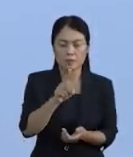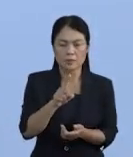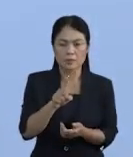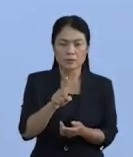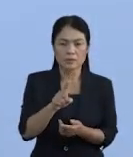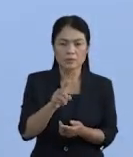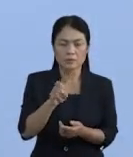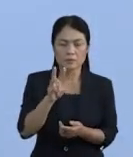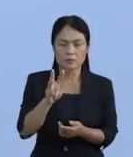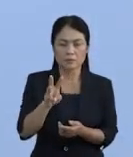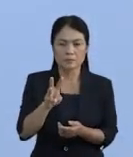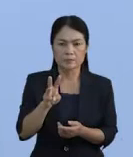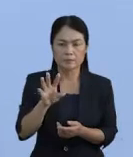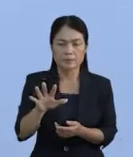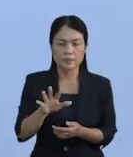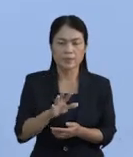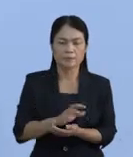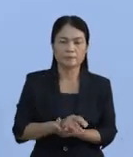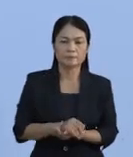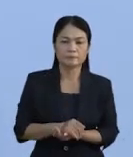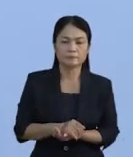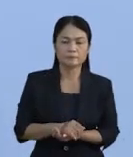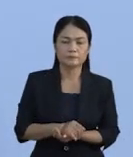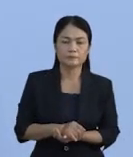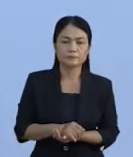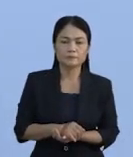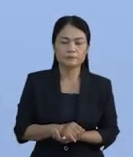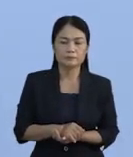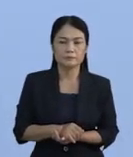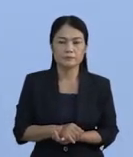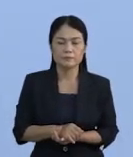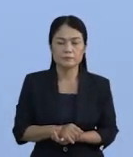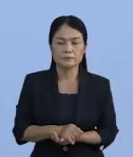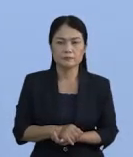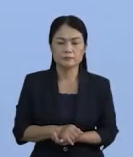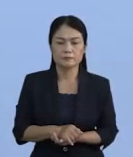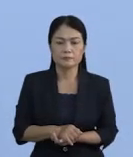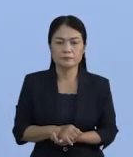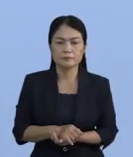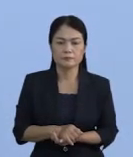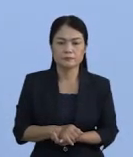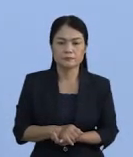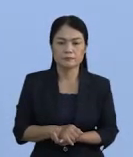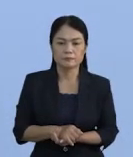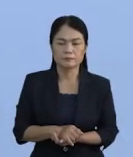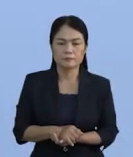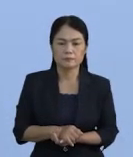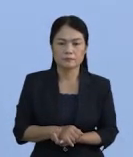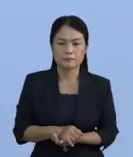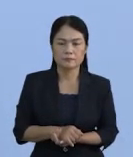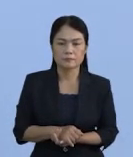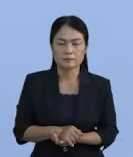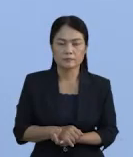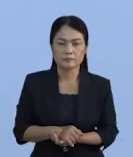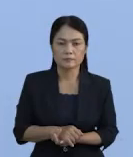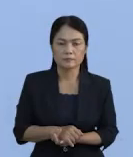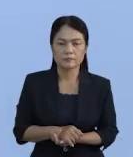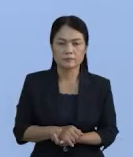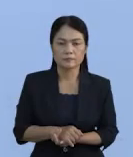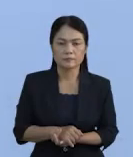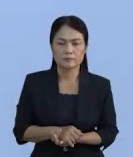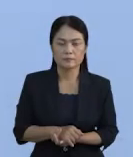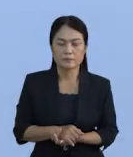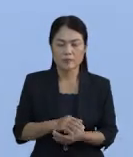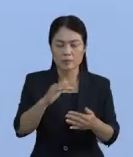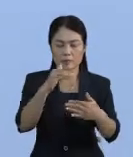rồi xám sấp pram và mười rồi và sám sập pram lưu